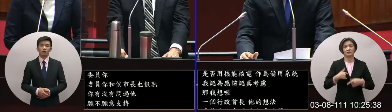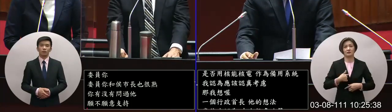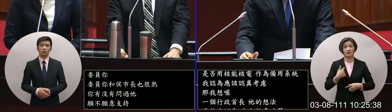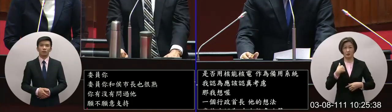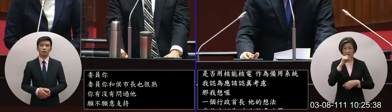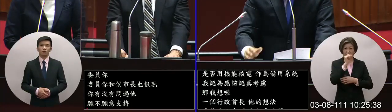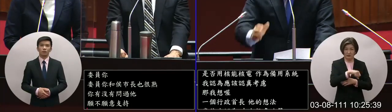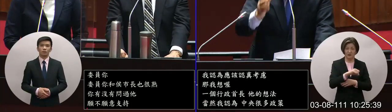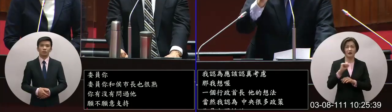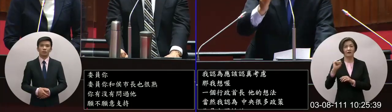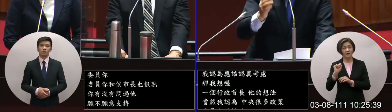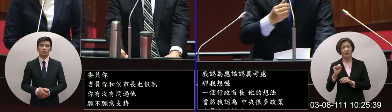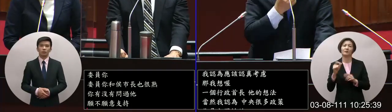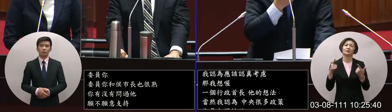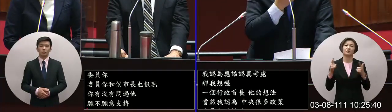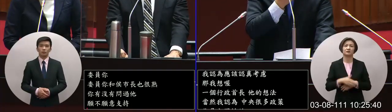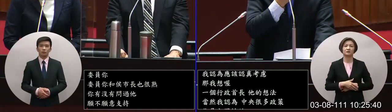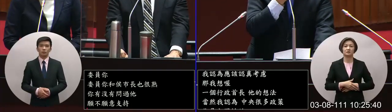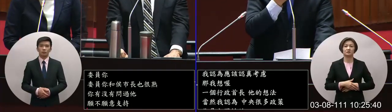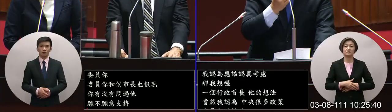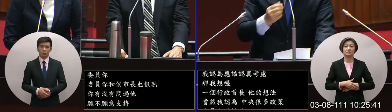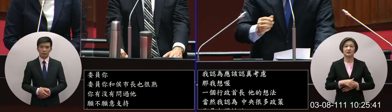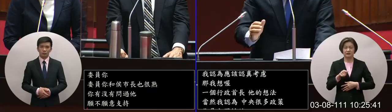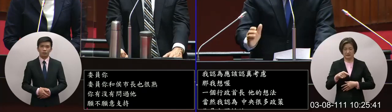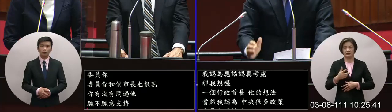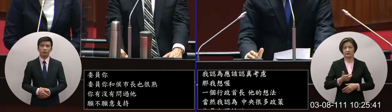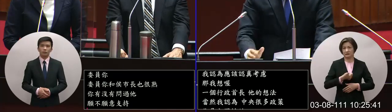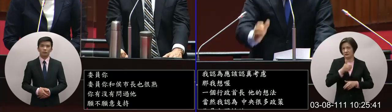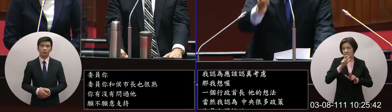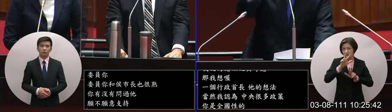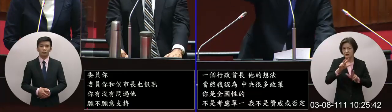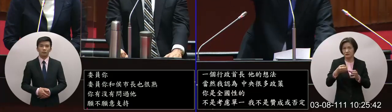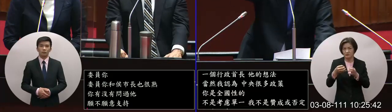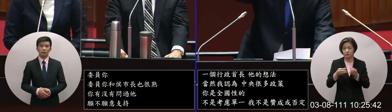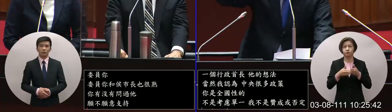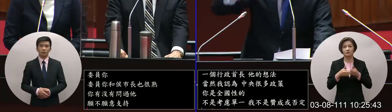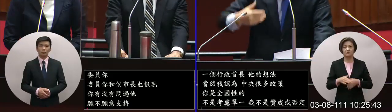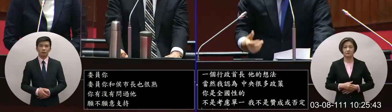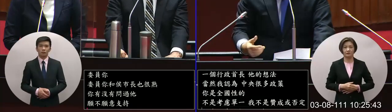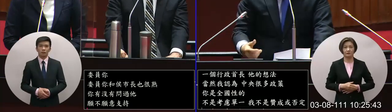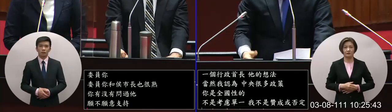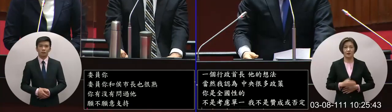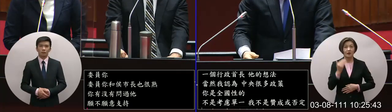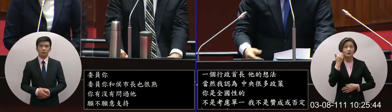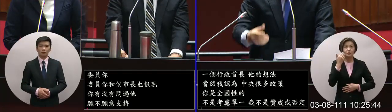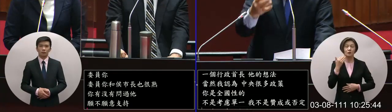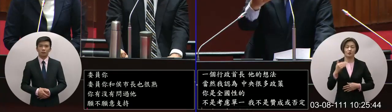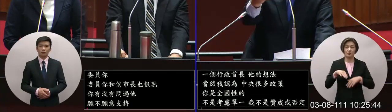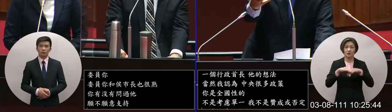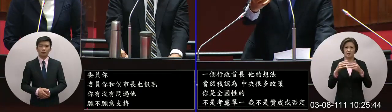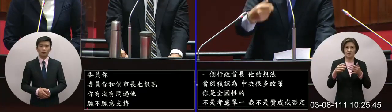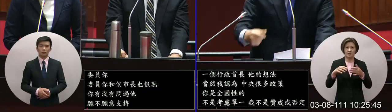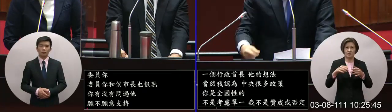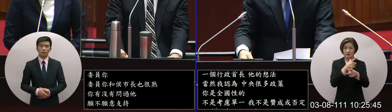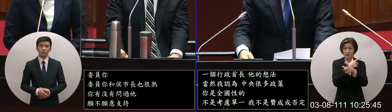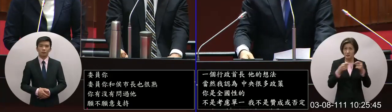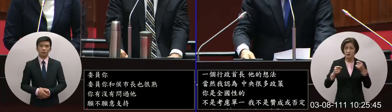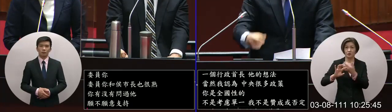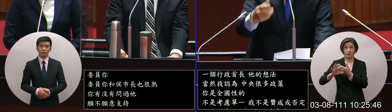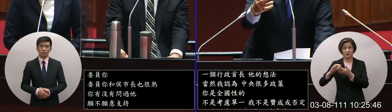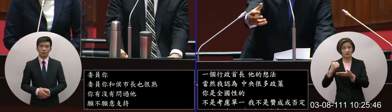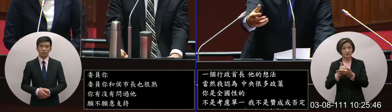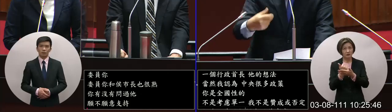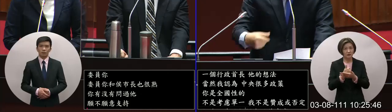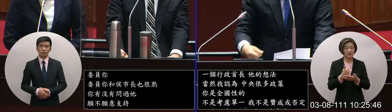是我认为这是摆在眼前的事实。今天你要是全部都用进口的这些什么燃气